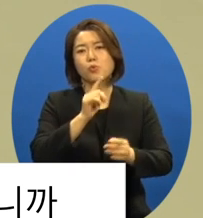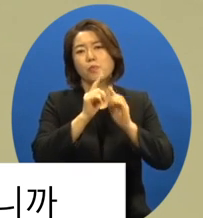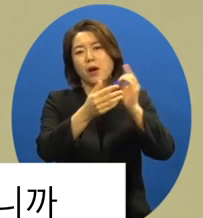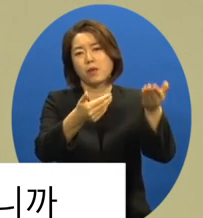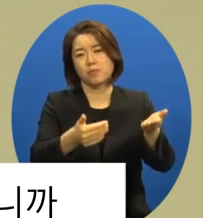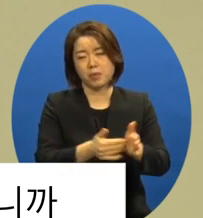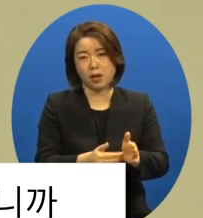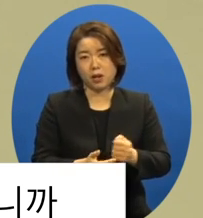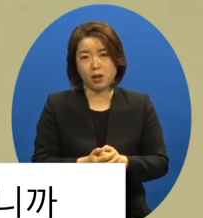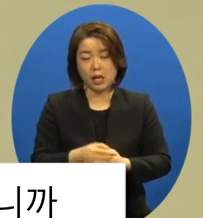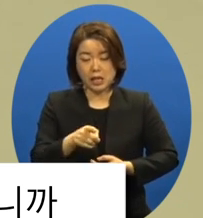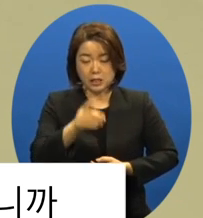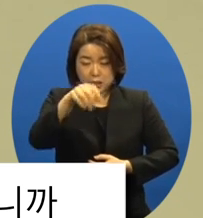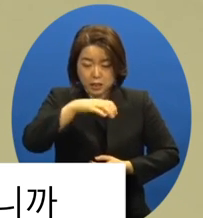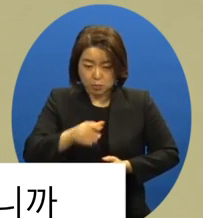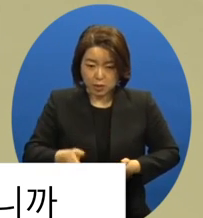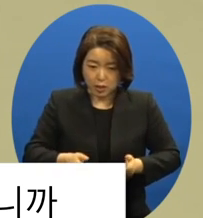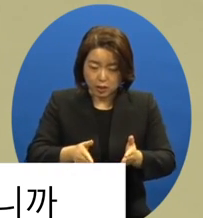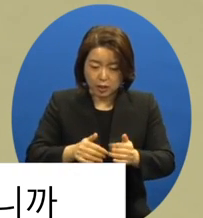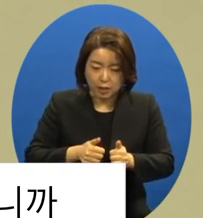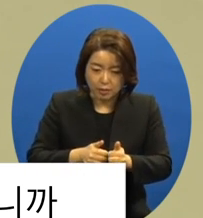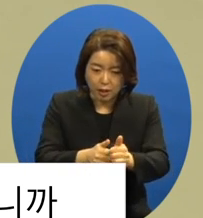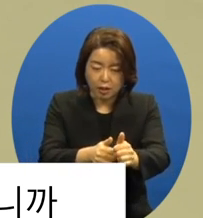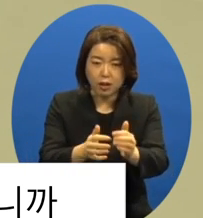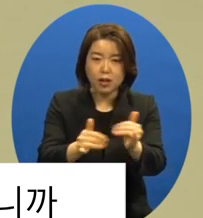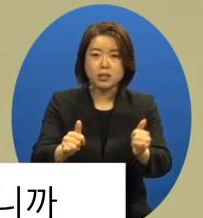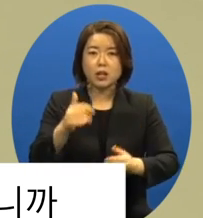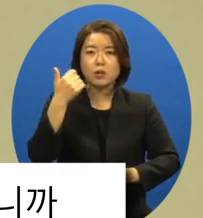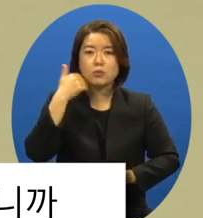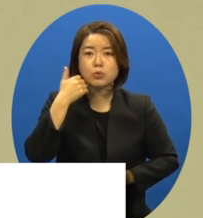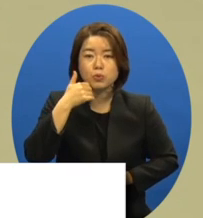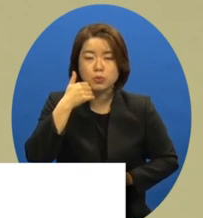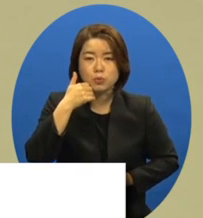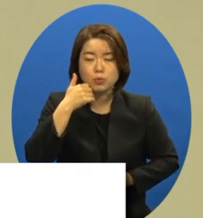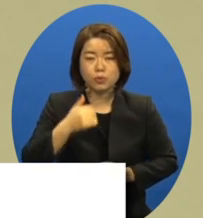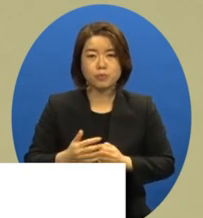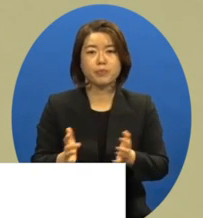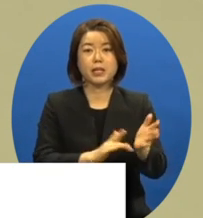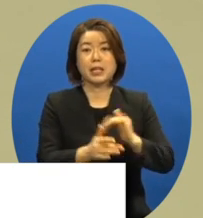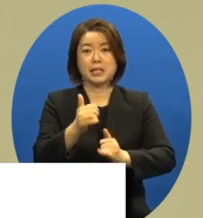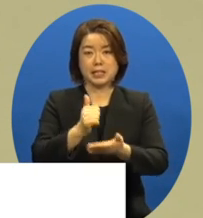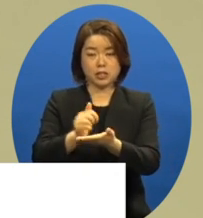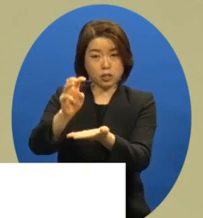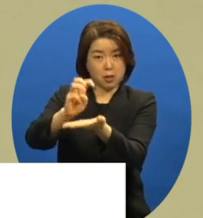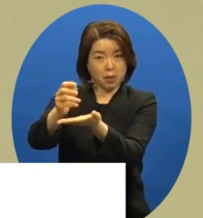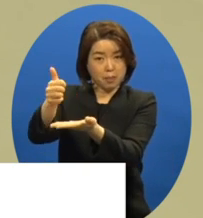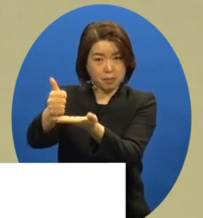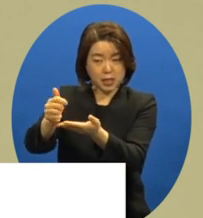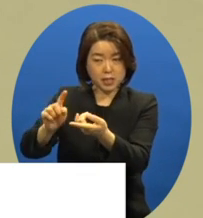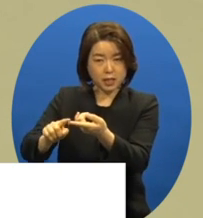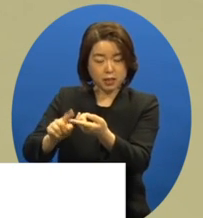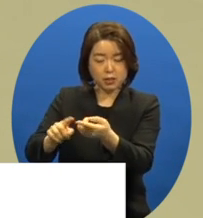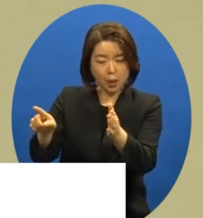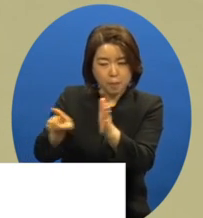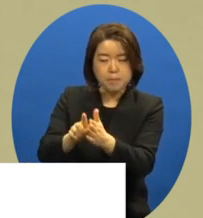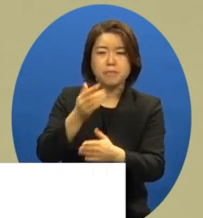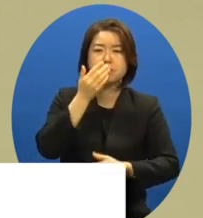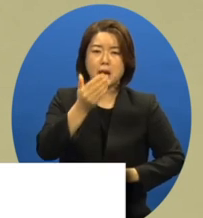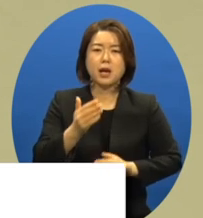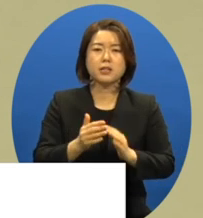예수님의 그 십자가의 길을 따라갈 수 있는 사람이 누굽니까? 예수님이 메시아인 것이 믿어지는